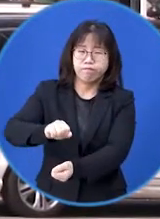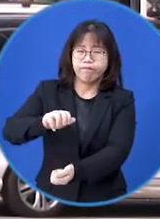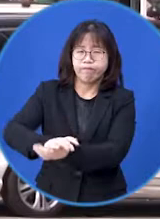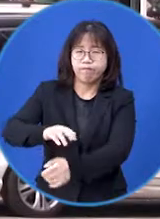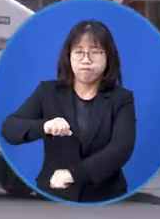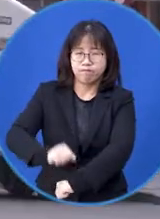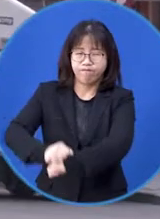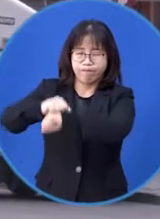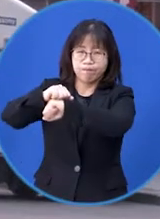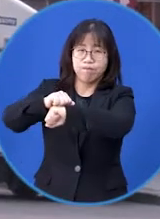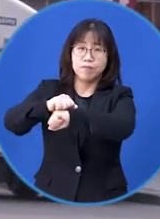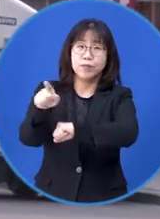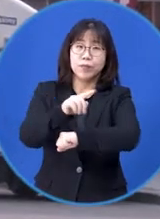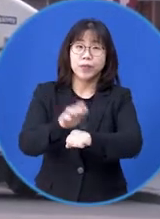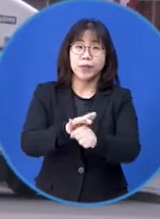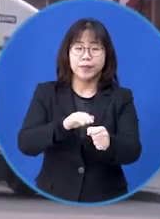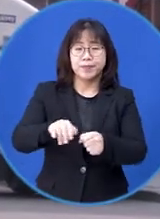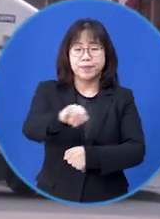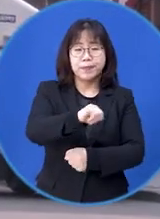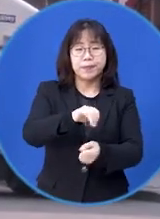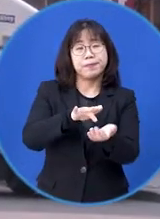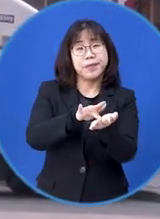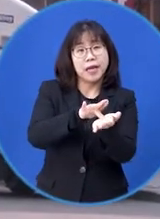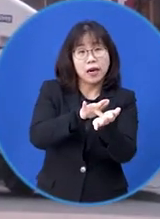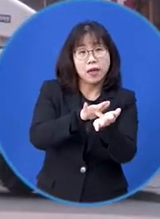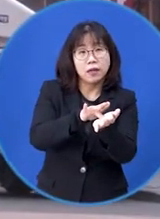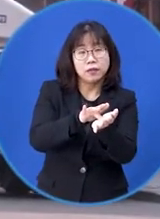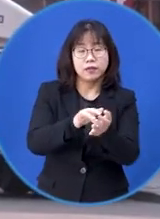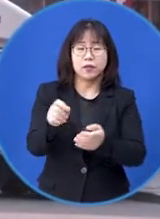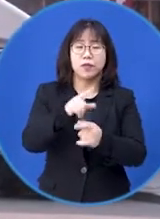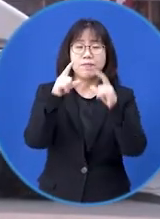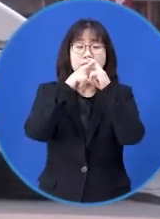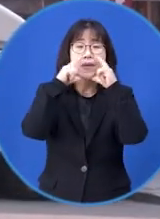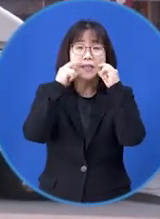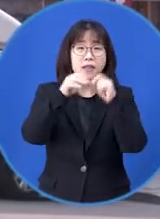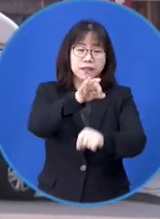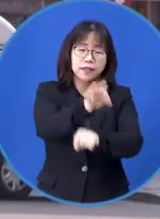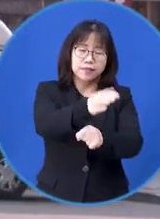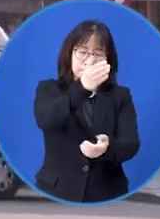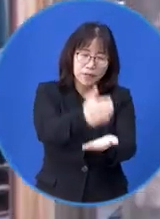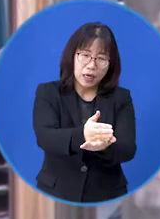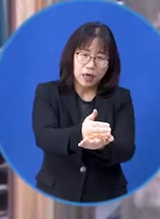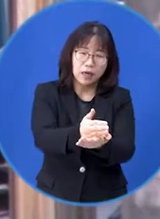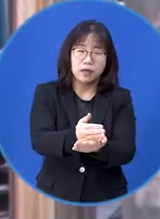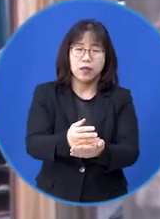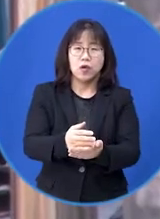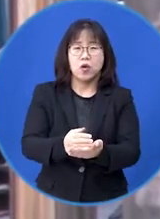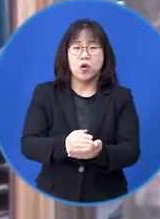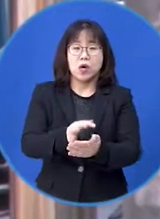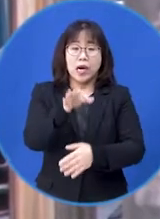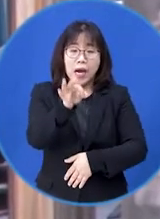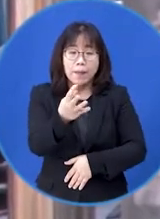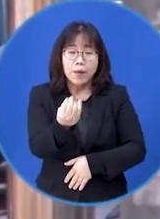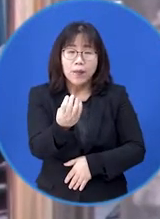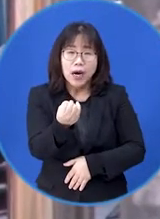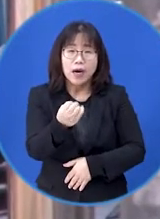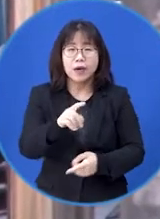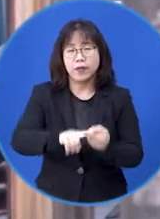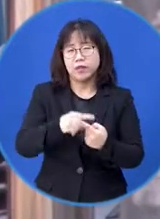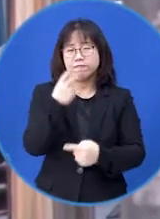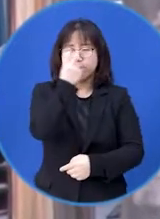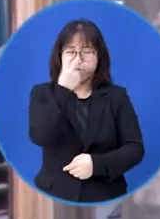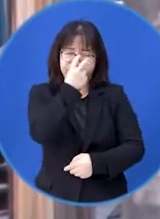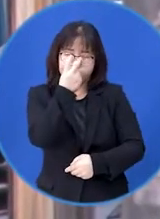중소도매점, 전자상거래 업체 등을 중심으로 마스크 등 방역물품 매점 매석을 단속하고 물가조사도